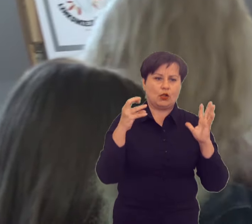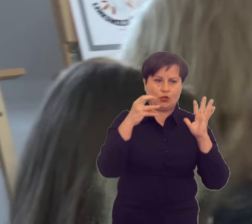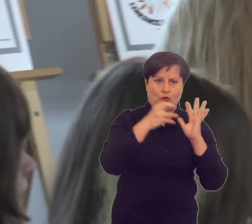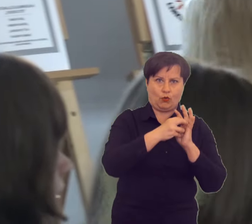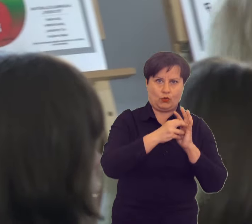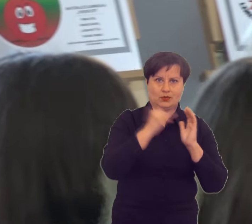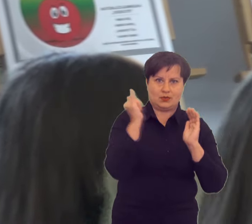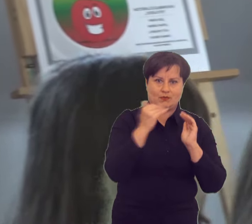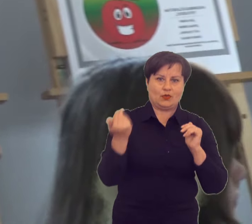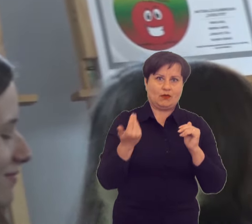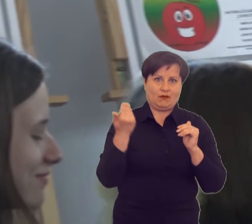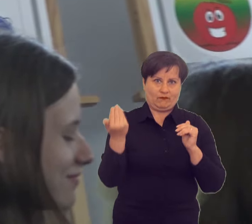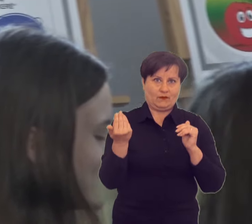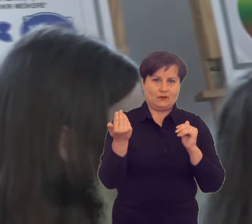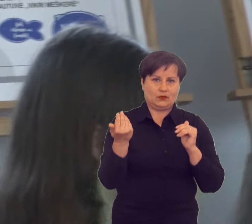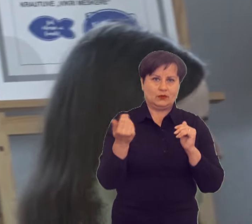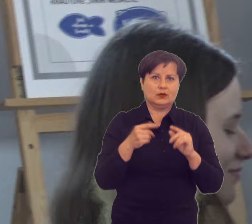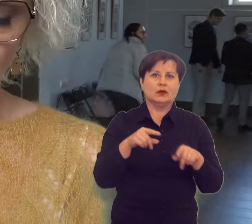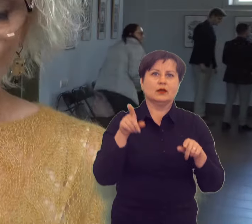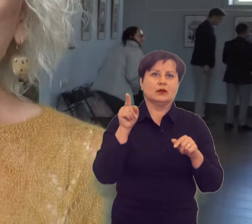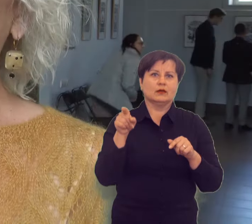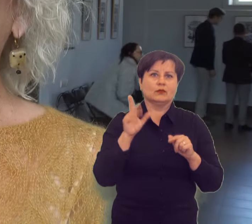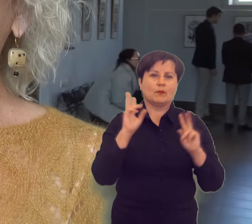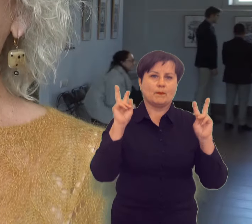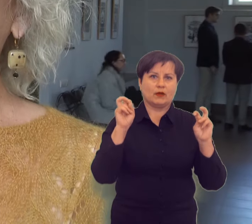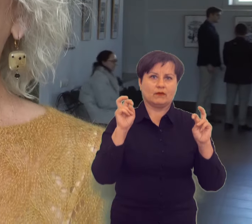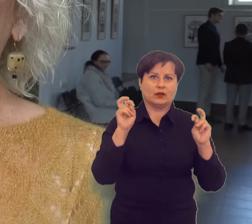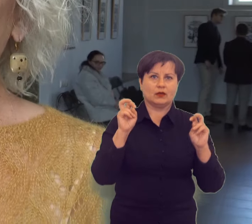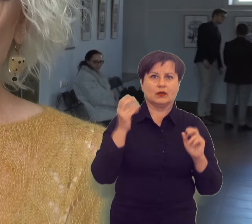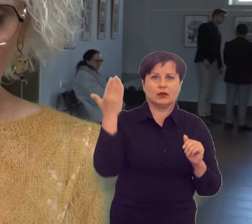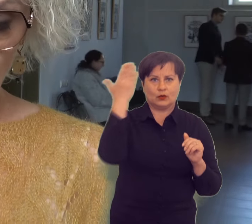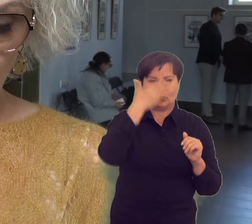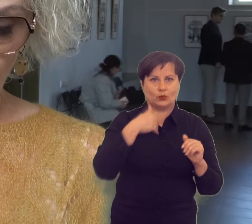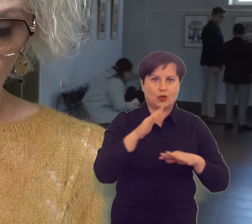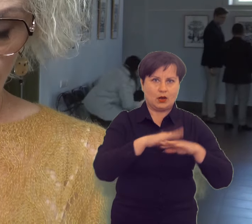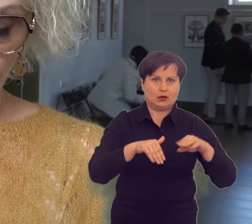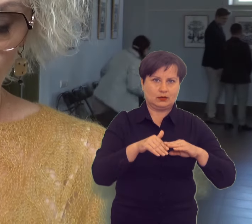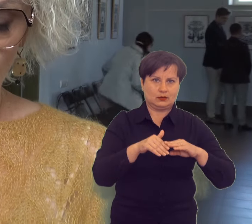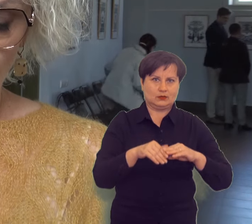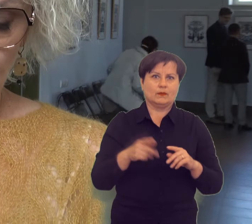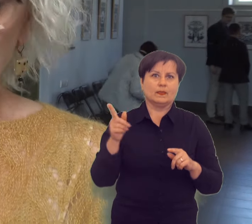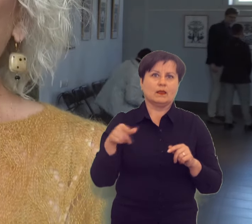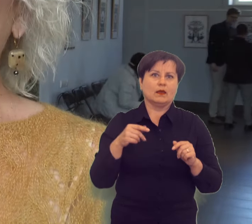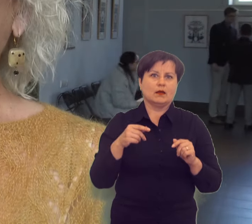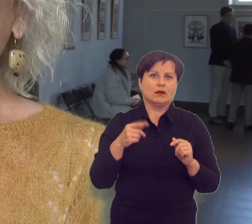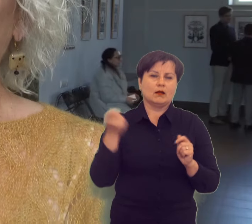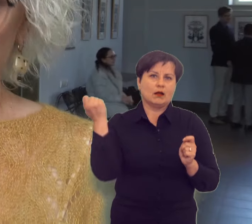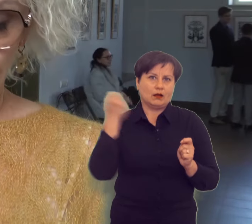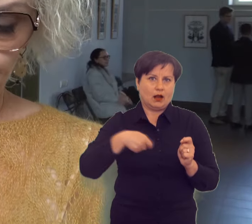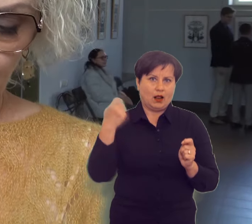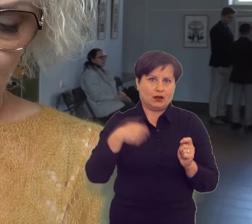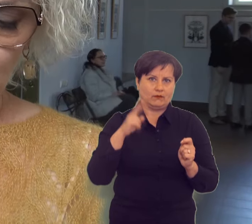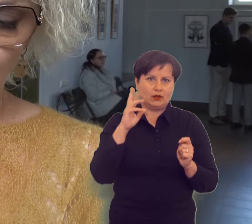įmonės pavadinimo logotipą ir reklaminį šūkį. Jo būsima įmonė vadinasi Juodos rankos, tai yra